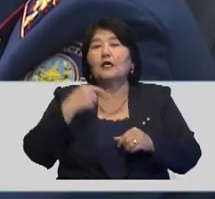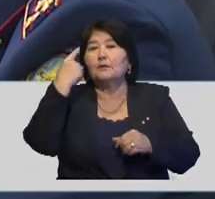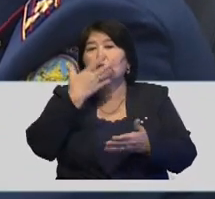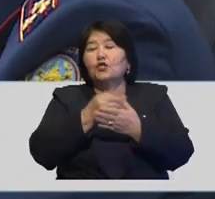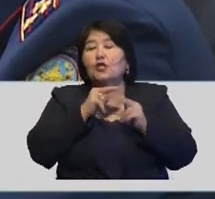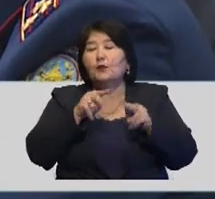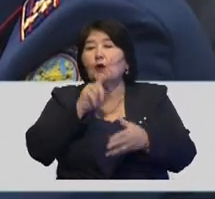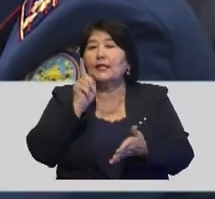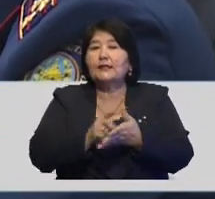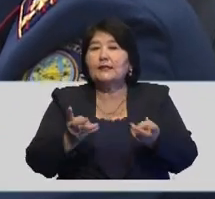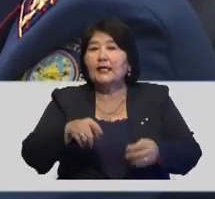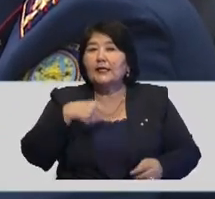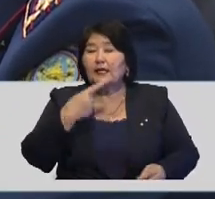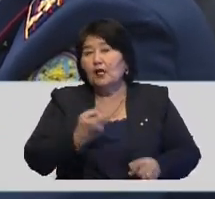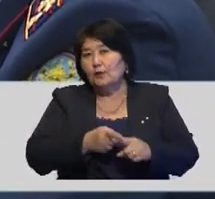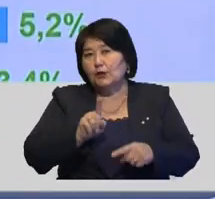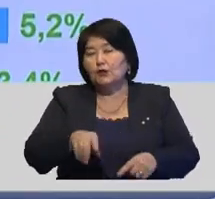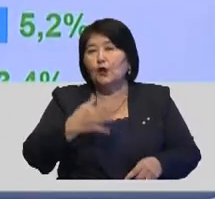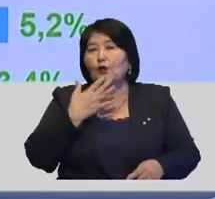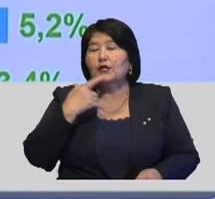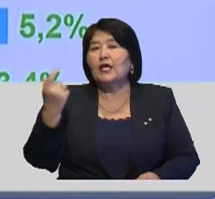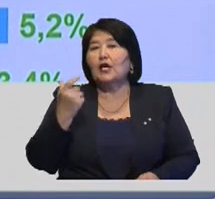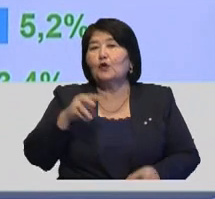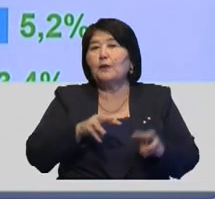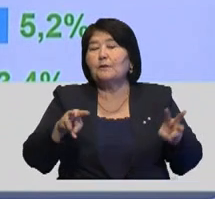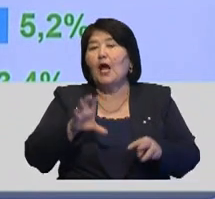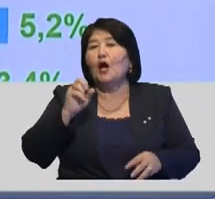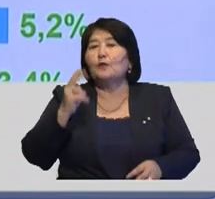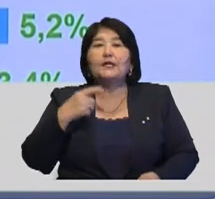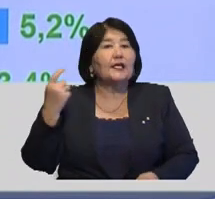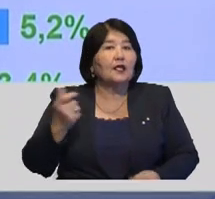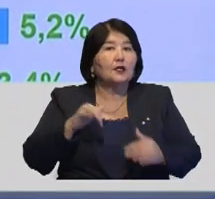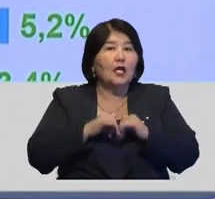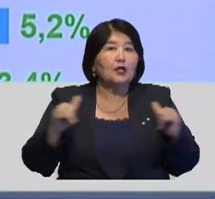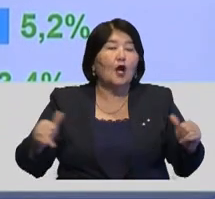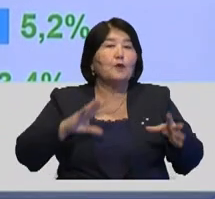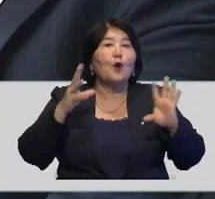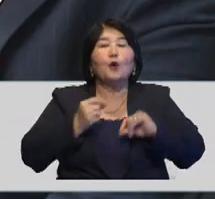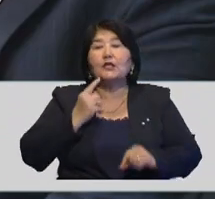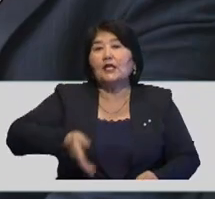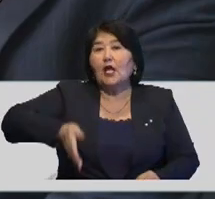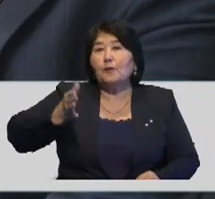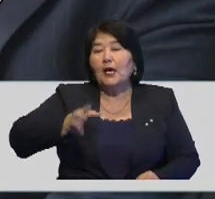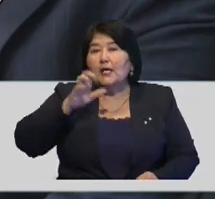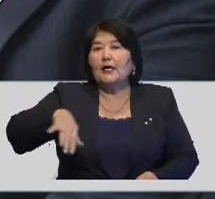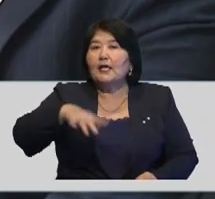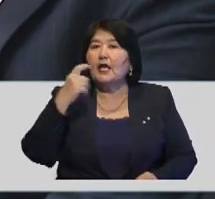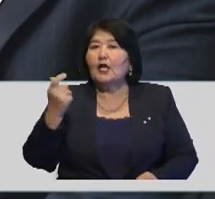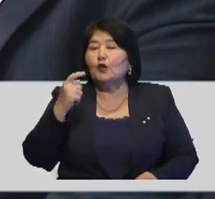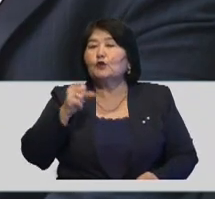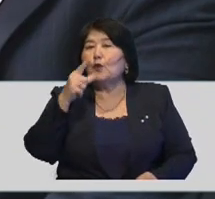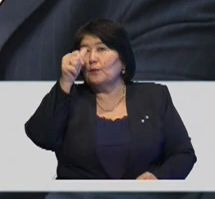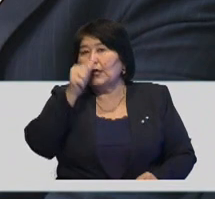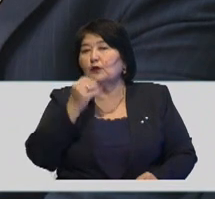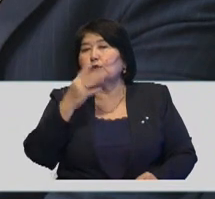бақылауында болуы тиіс екенін айтты. Мұнан соң ұлттық экономика министрі әлеуметтік экономикалық даму қорытындыларын баяндады. Ел экономикасы 11